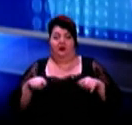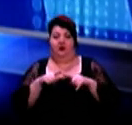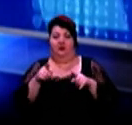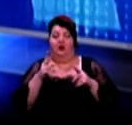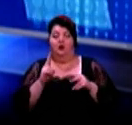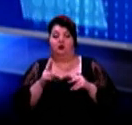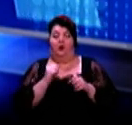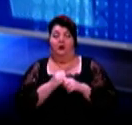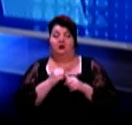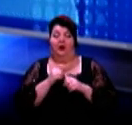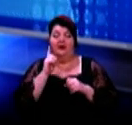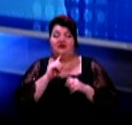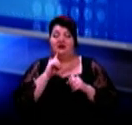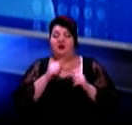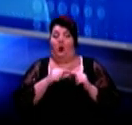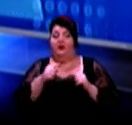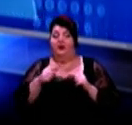сезонними,